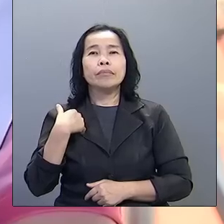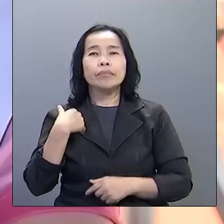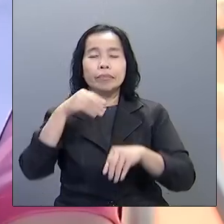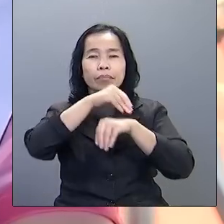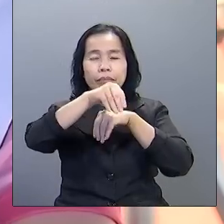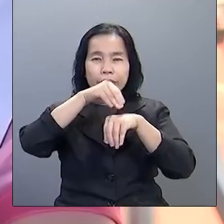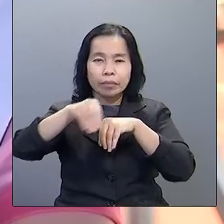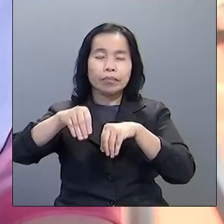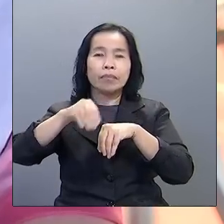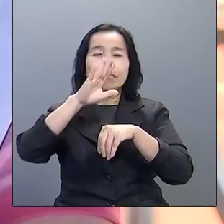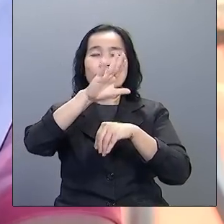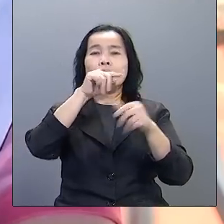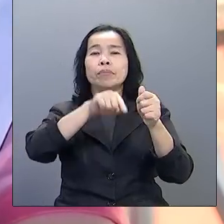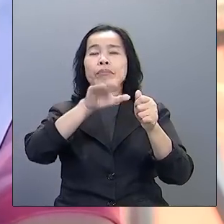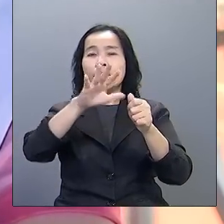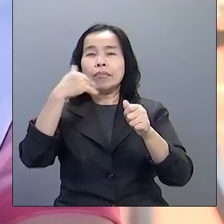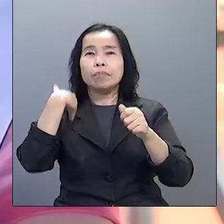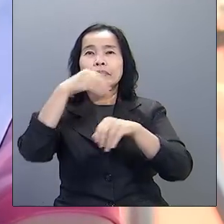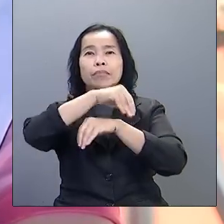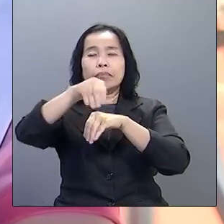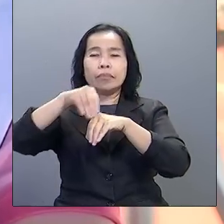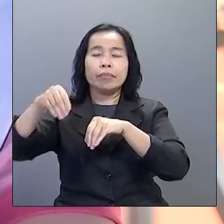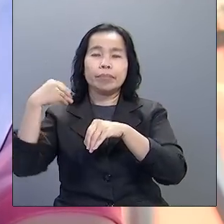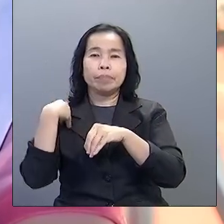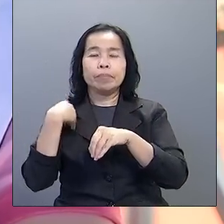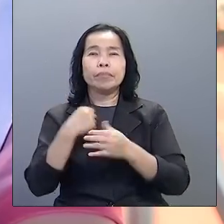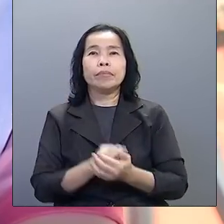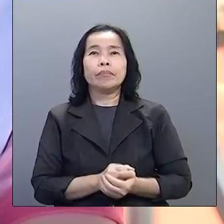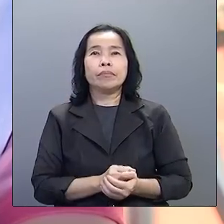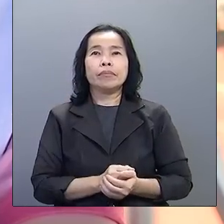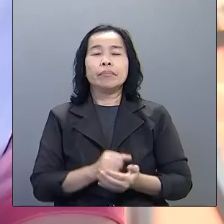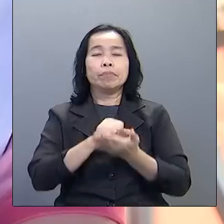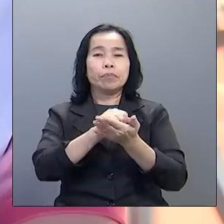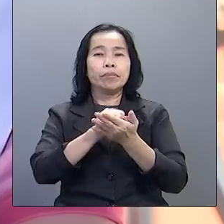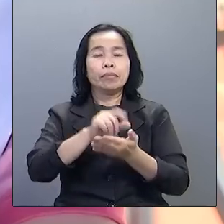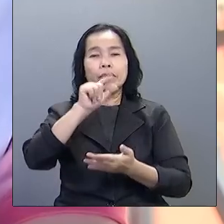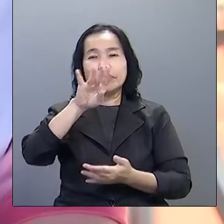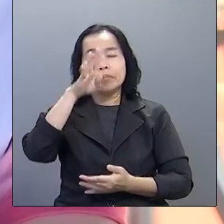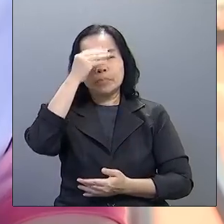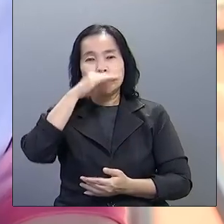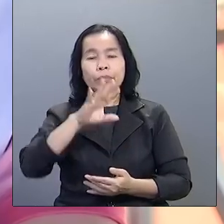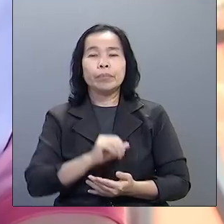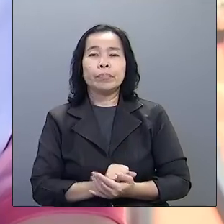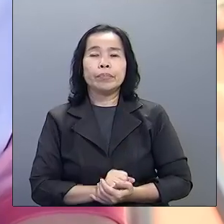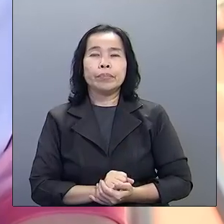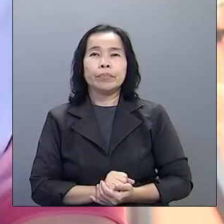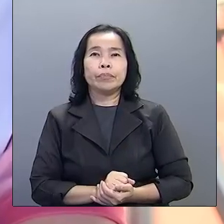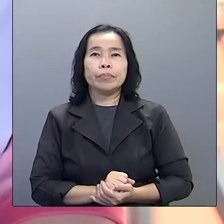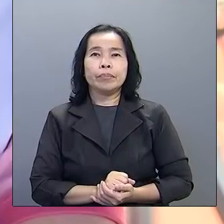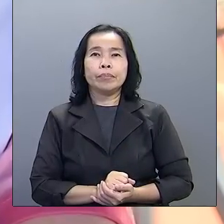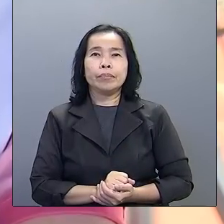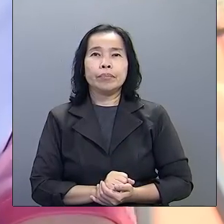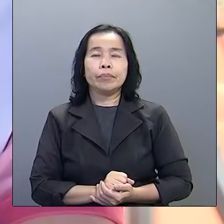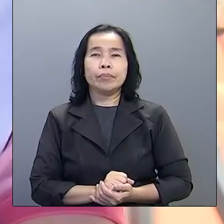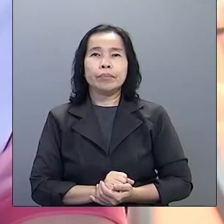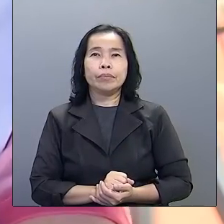เขต5ก็จะเปลี่ยนกันมาเรื่อยๆนะคะ24ชั่วโมงค่ะ ถ้าสมมติญาติเขากลับที่ลำเน